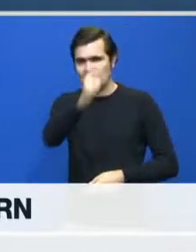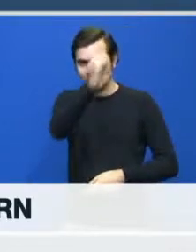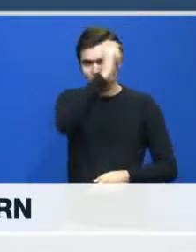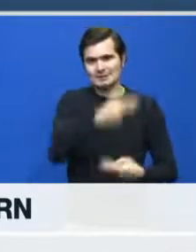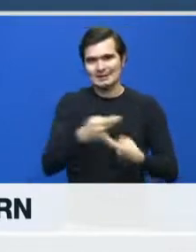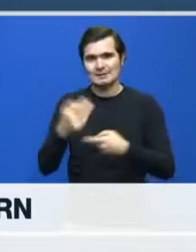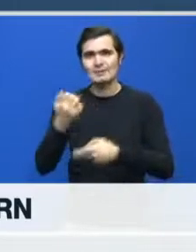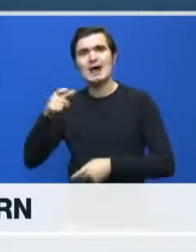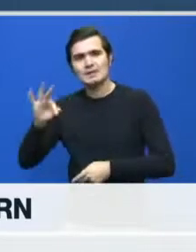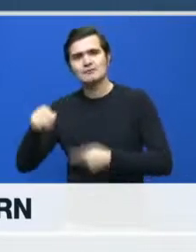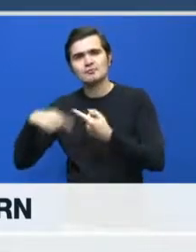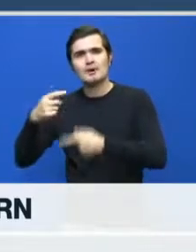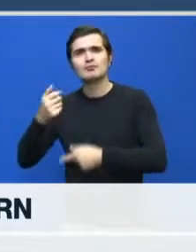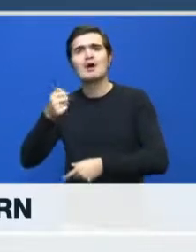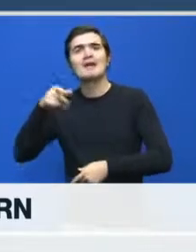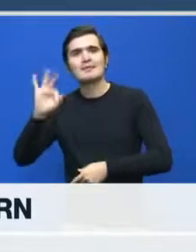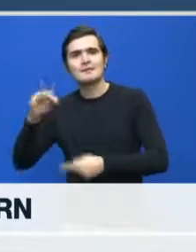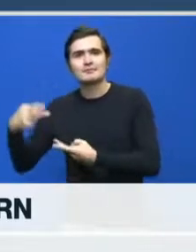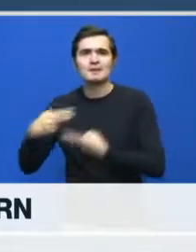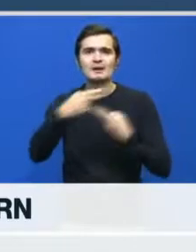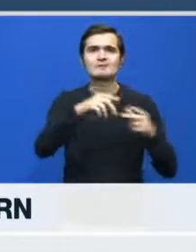factura beneficiarului.